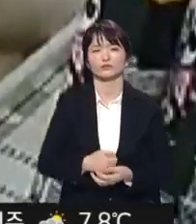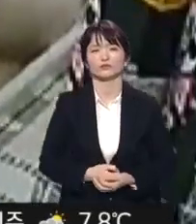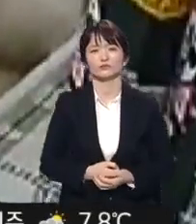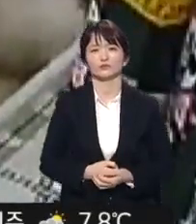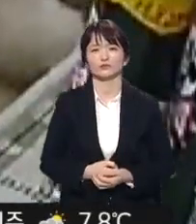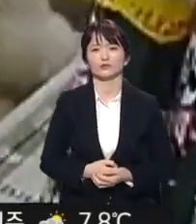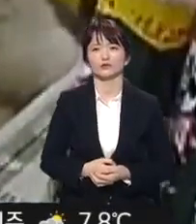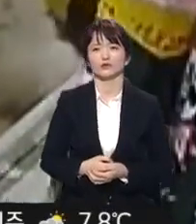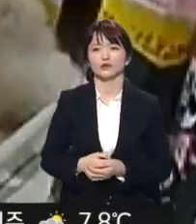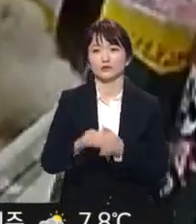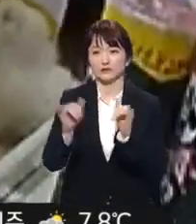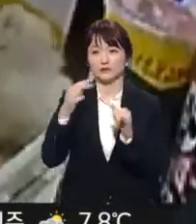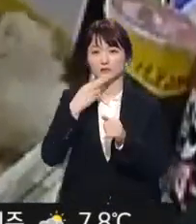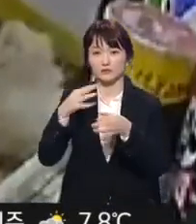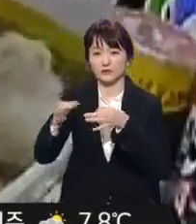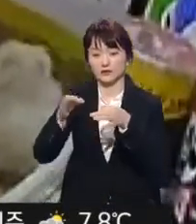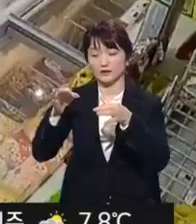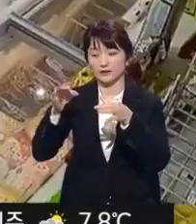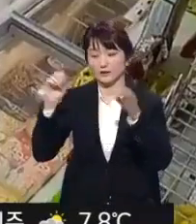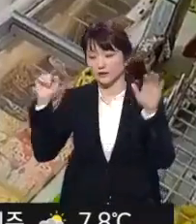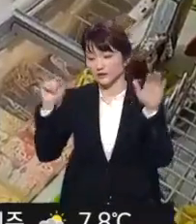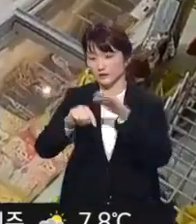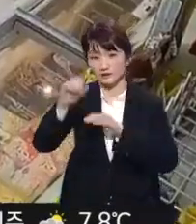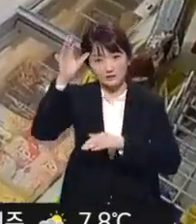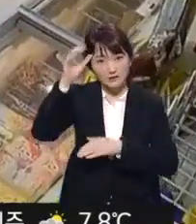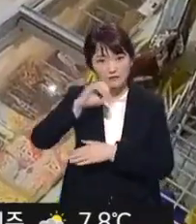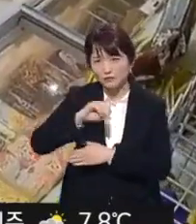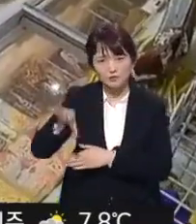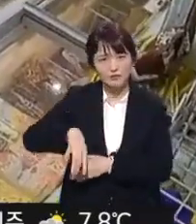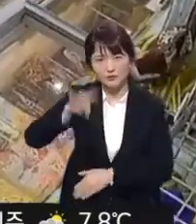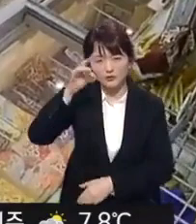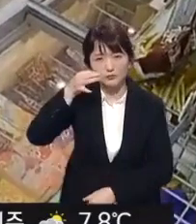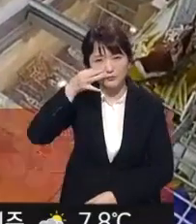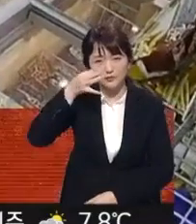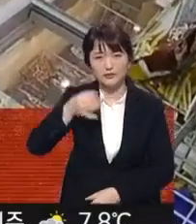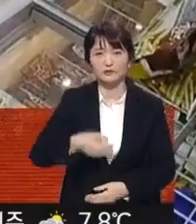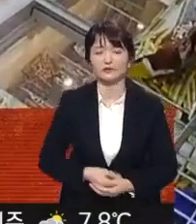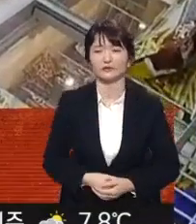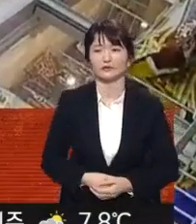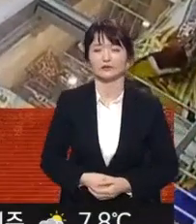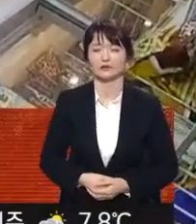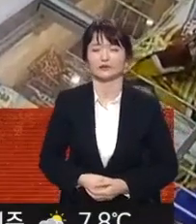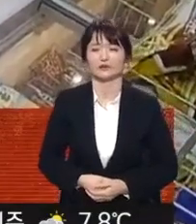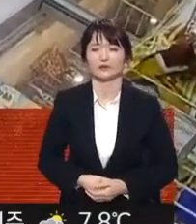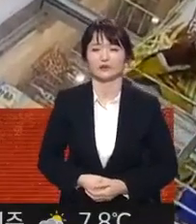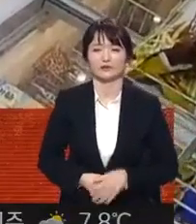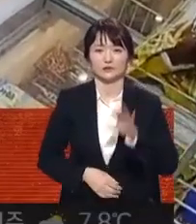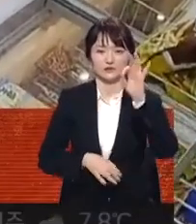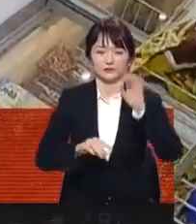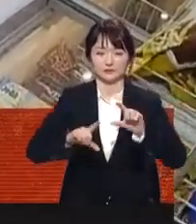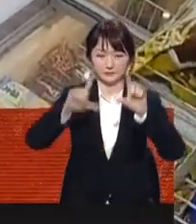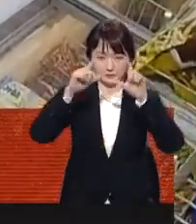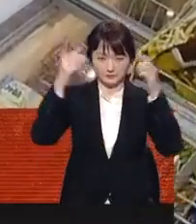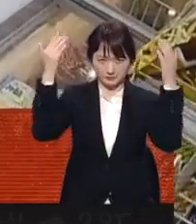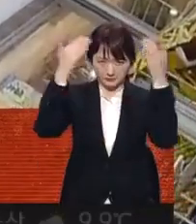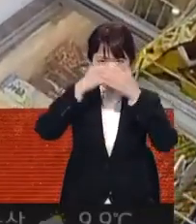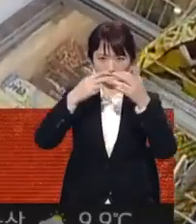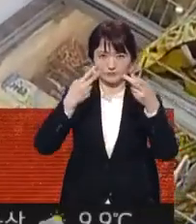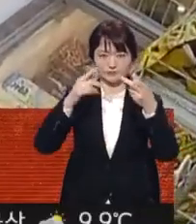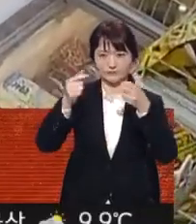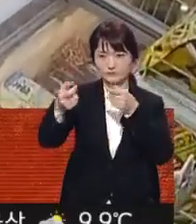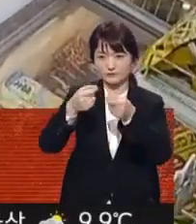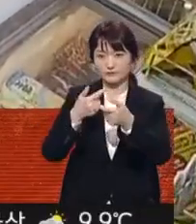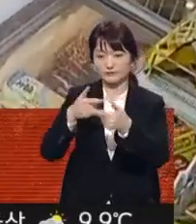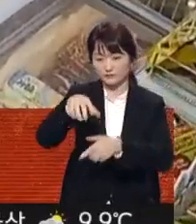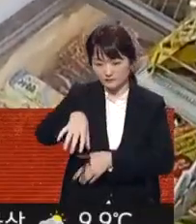무인 점포의 개 버리고 가는 인간은 처음 봤습니다 지난 10일 밤인데요 자정에 가까운 시간이었습니다 부산의 한 아이스크림